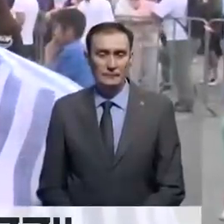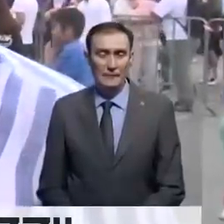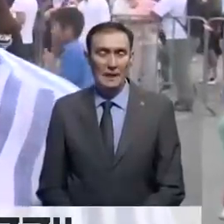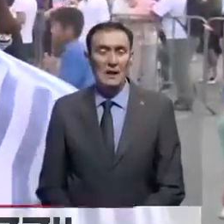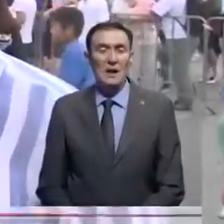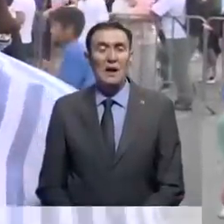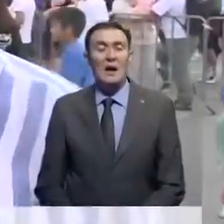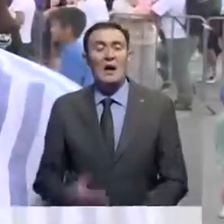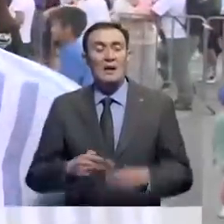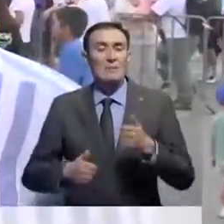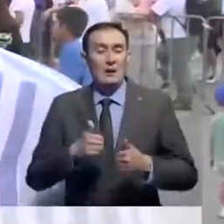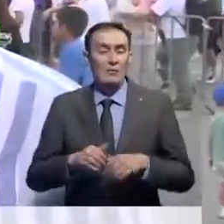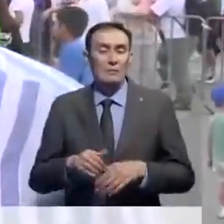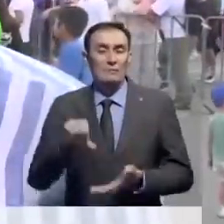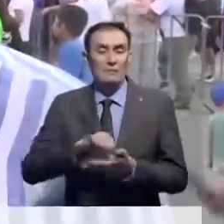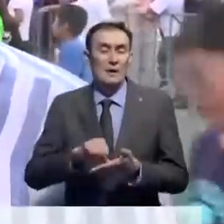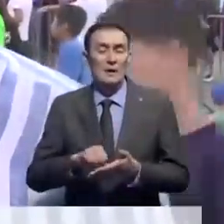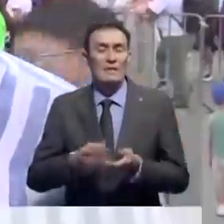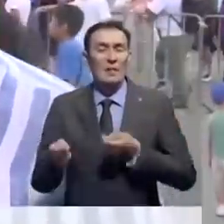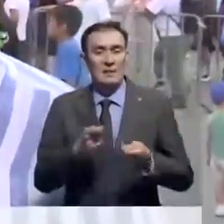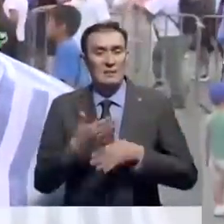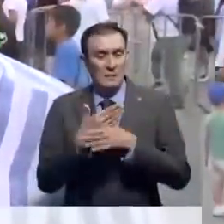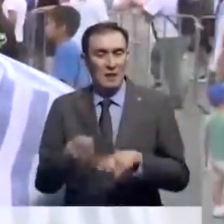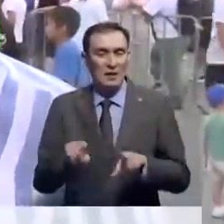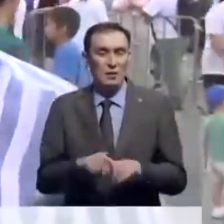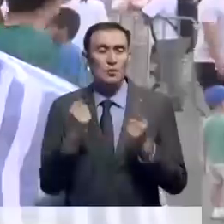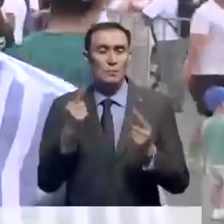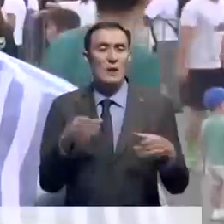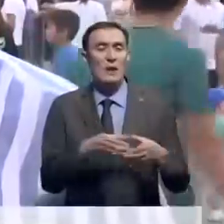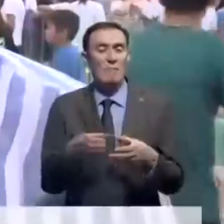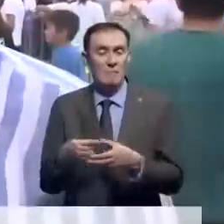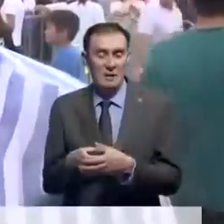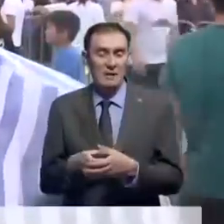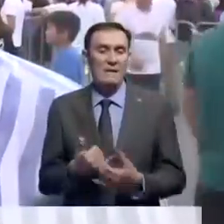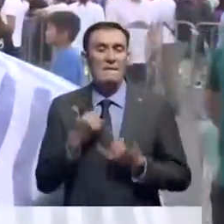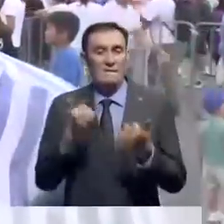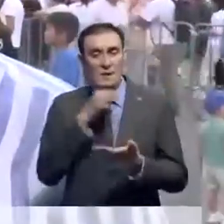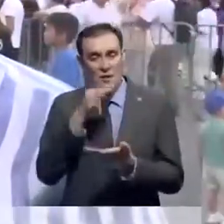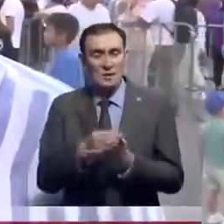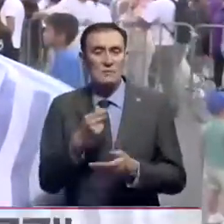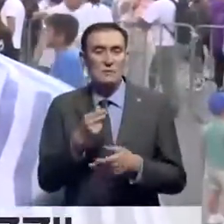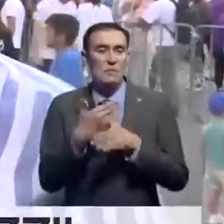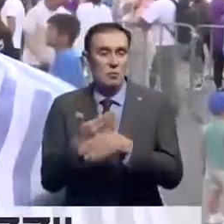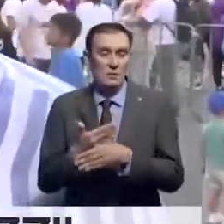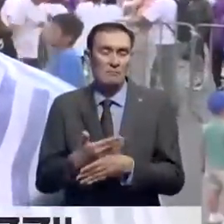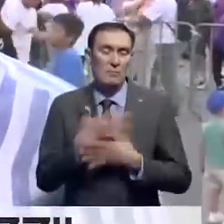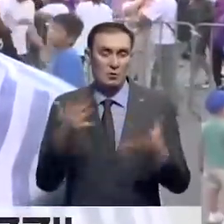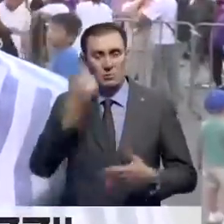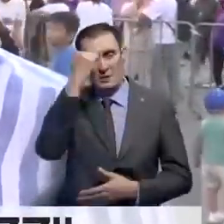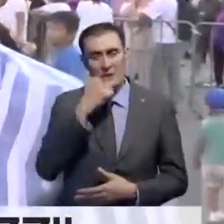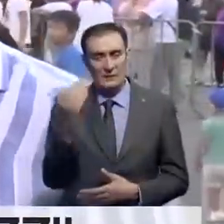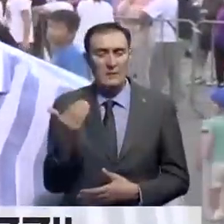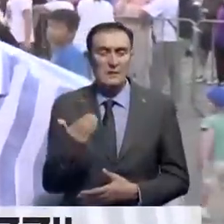атырауский марафон поддержали представители местной власти а также крупных компаний выражаем нашим спонсором огромную благодарность